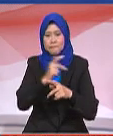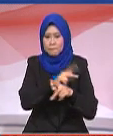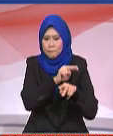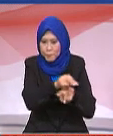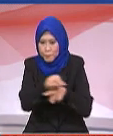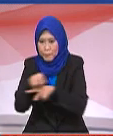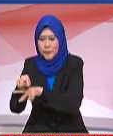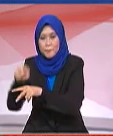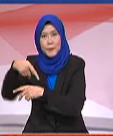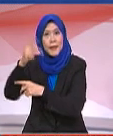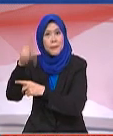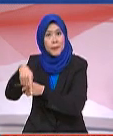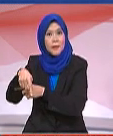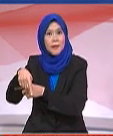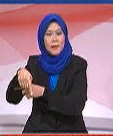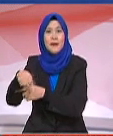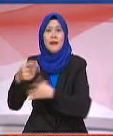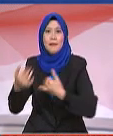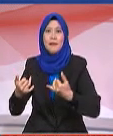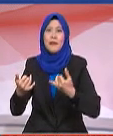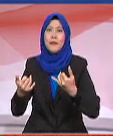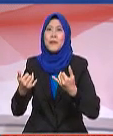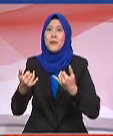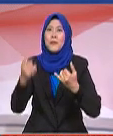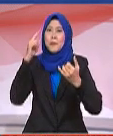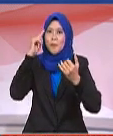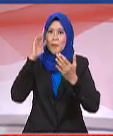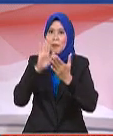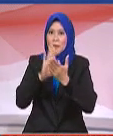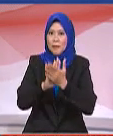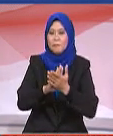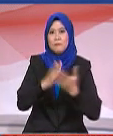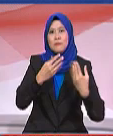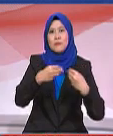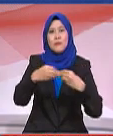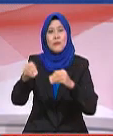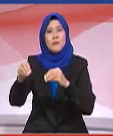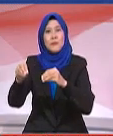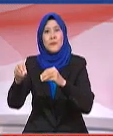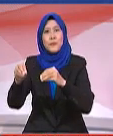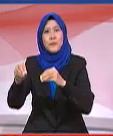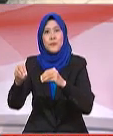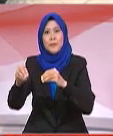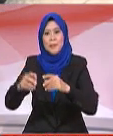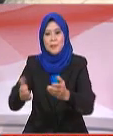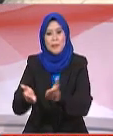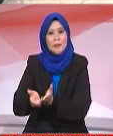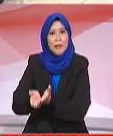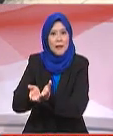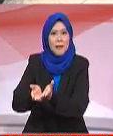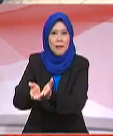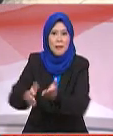PKP, kemungkinan kita percayai dia buat di sana, di perairan.